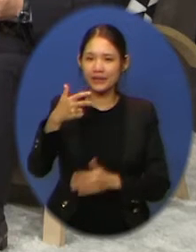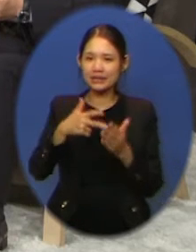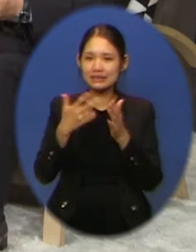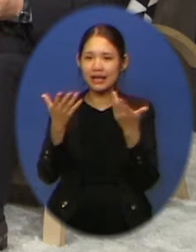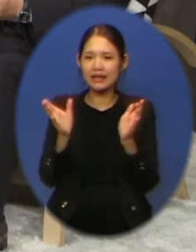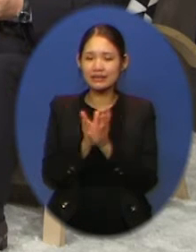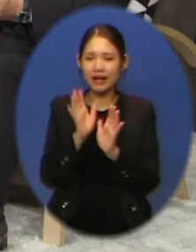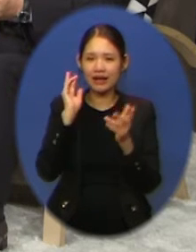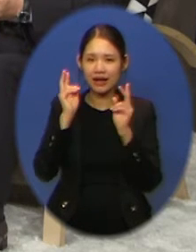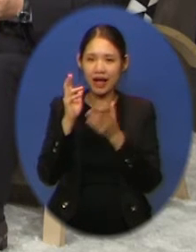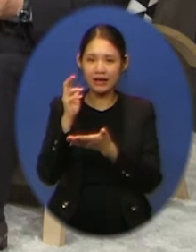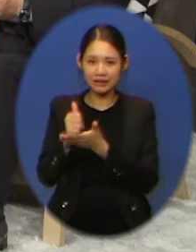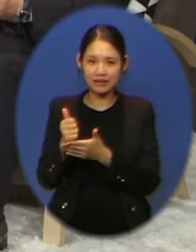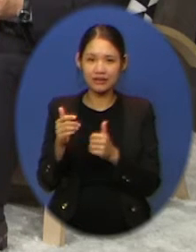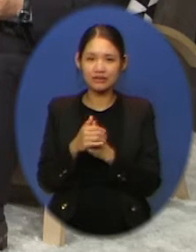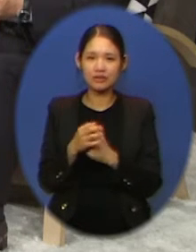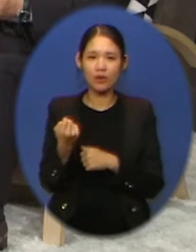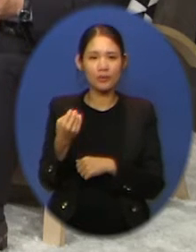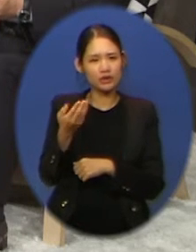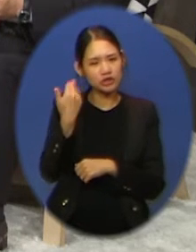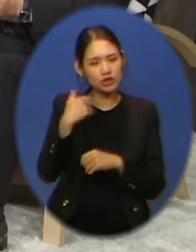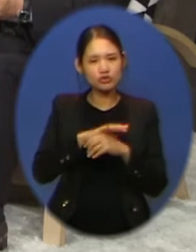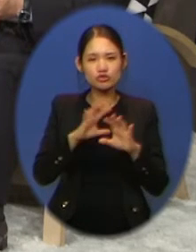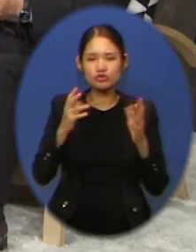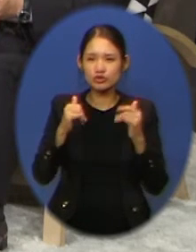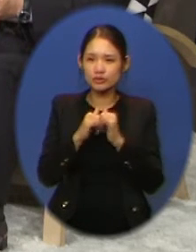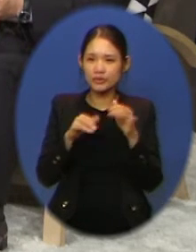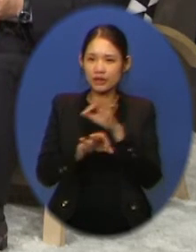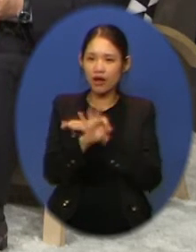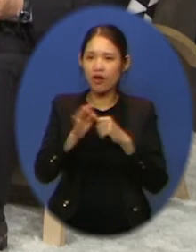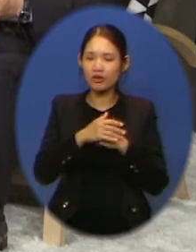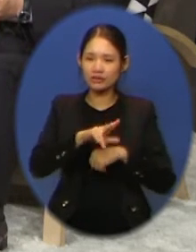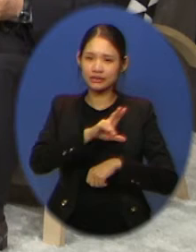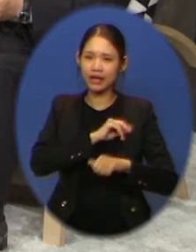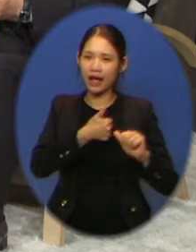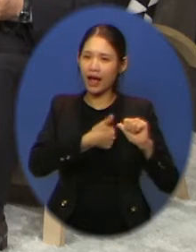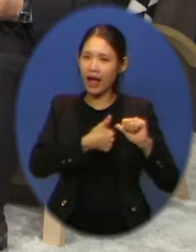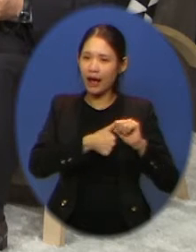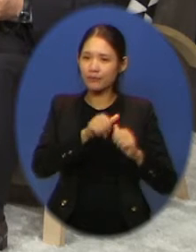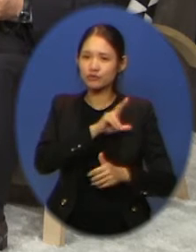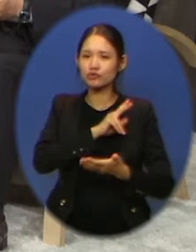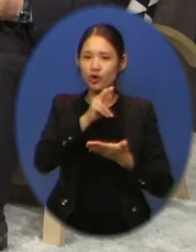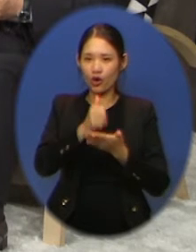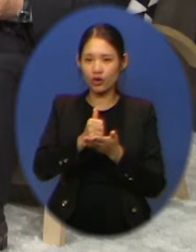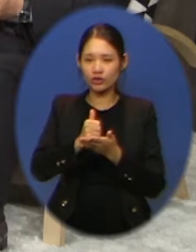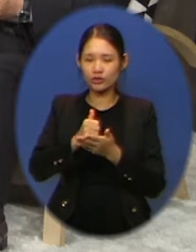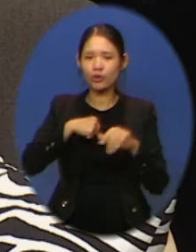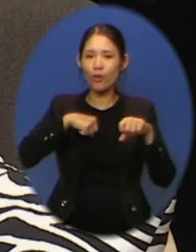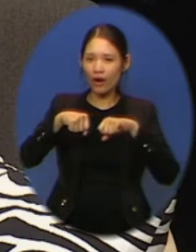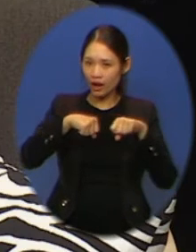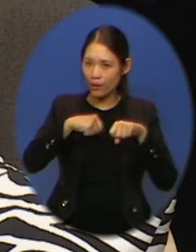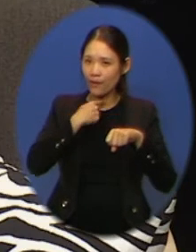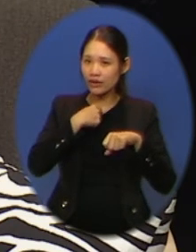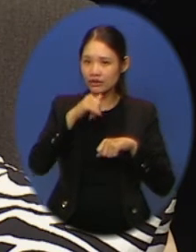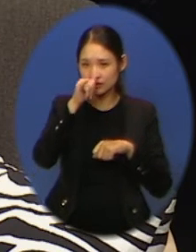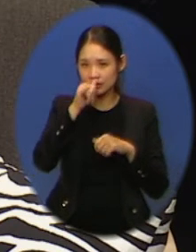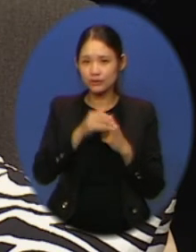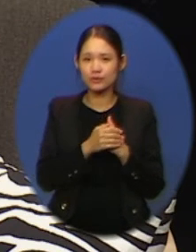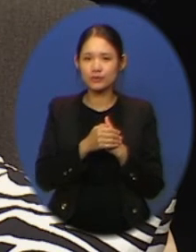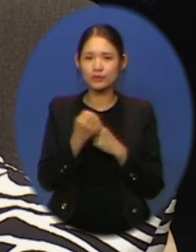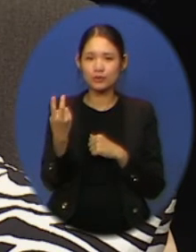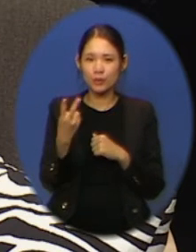그리고 얼마 전까지 국민경제자문위원회 대통령 산하에 있는 자문위원으로도 또 활동하셨고 또